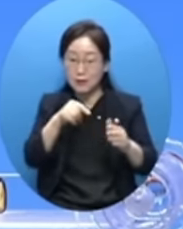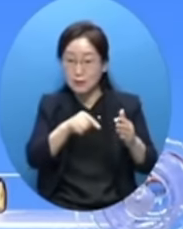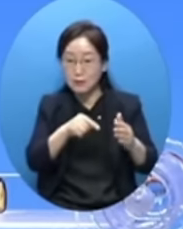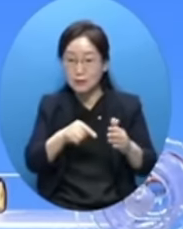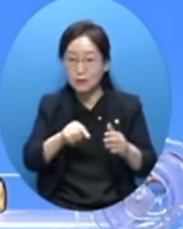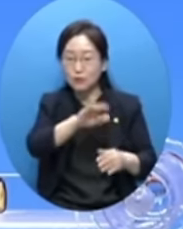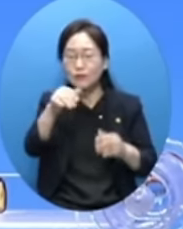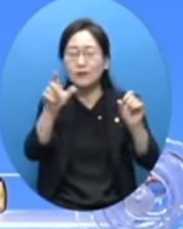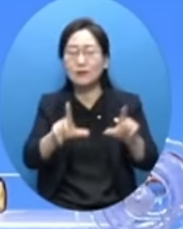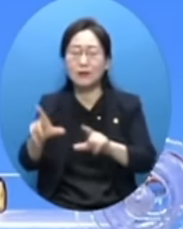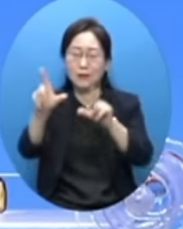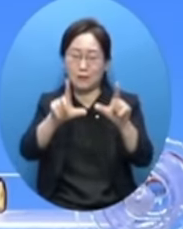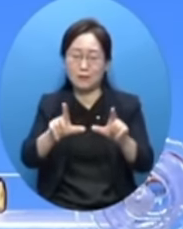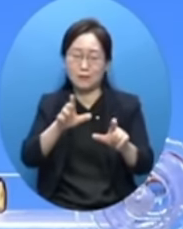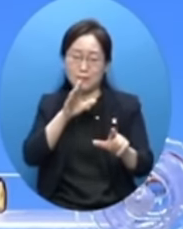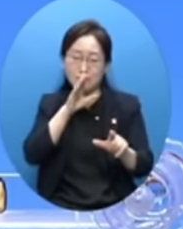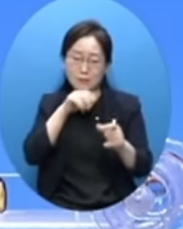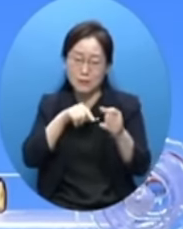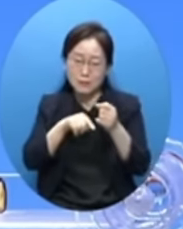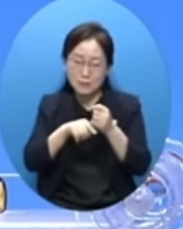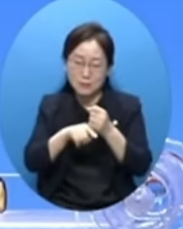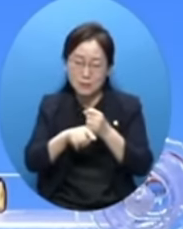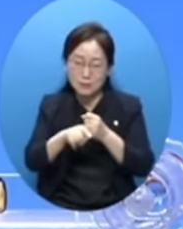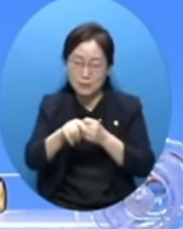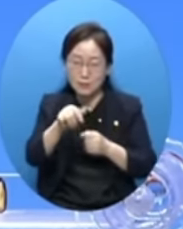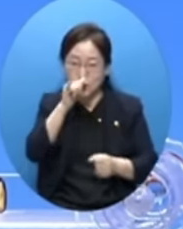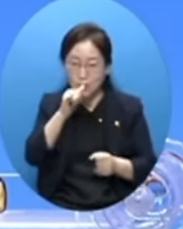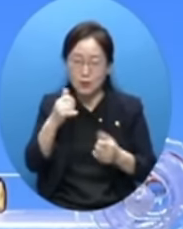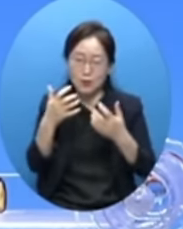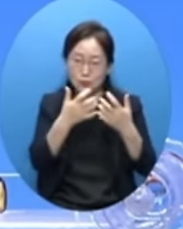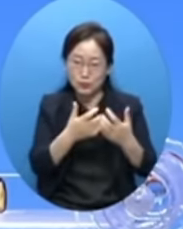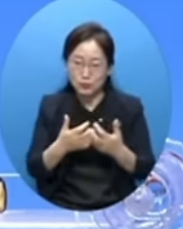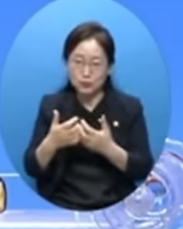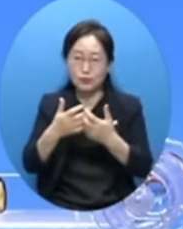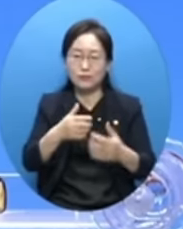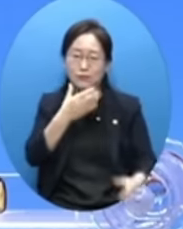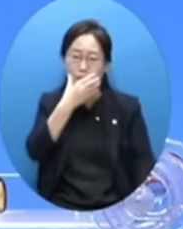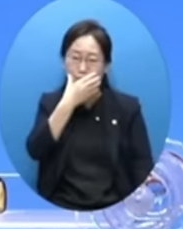하고 풍요롭게 하고 행복하게 합니다.